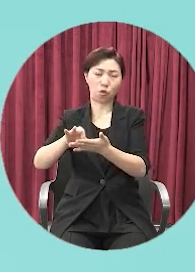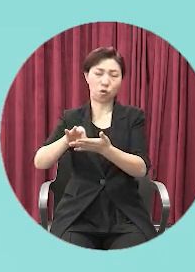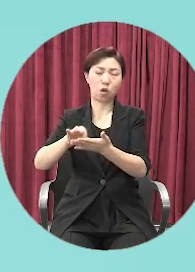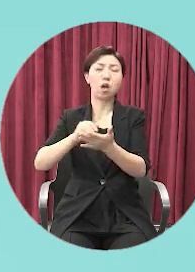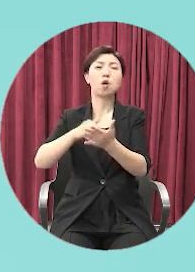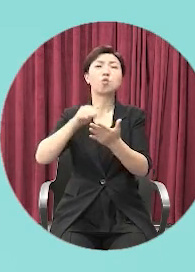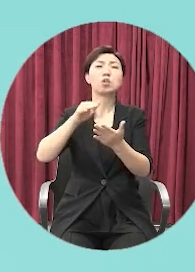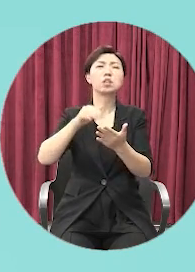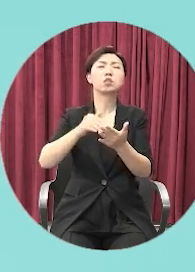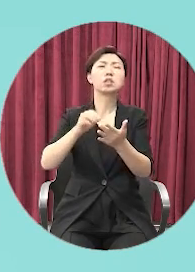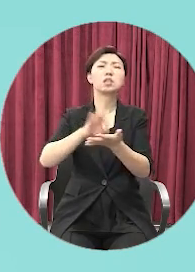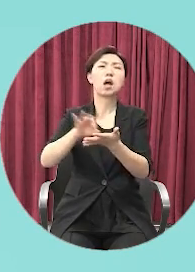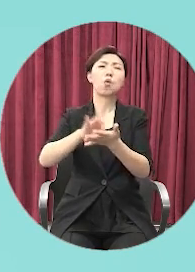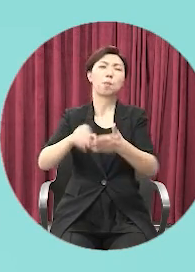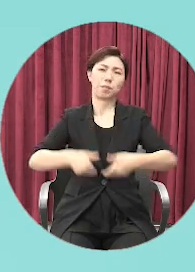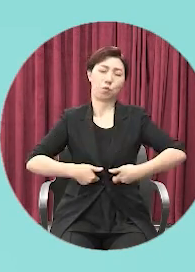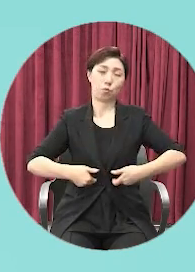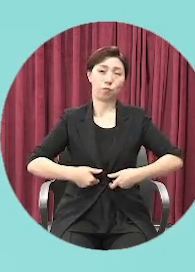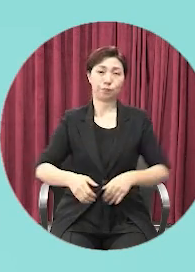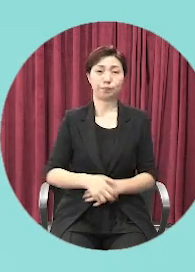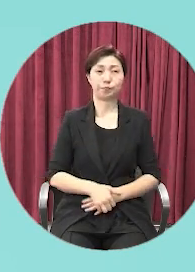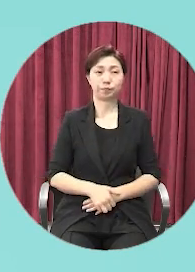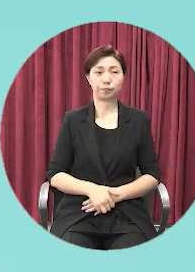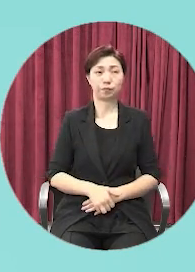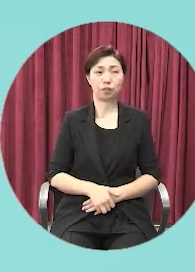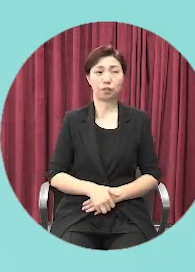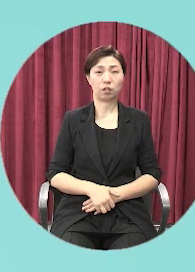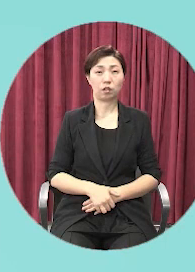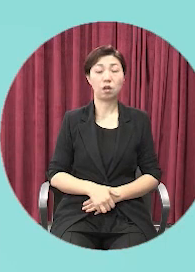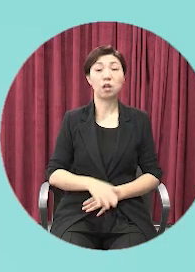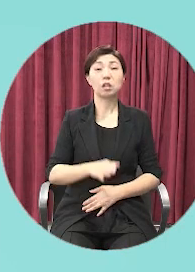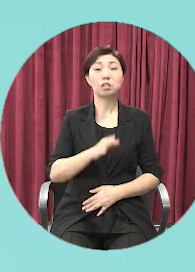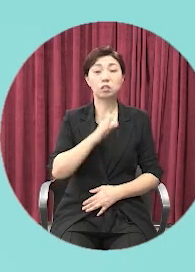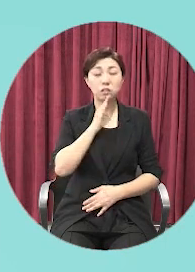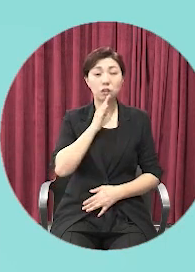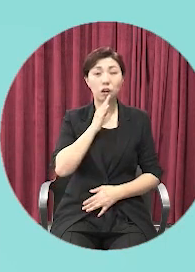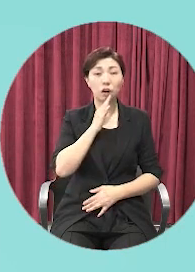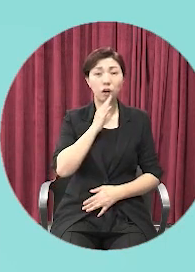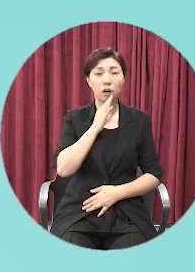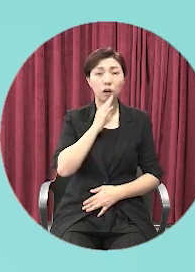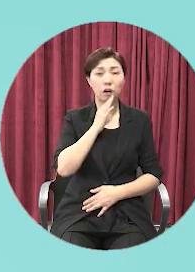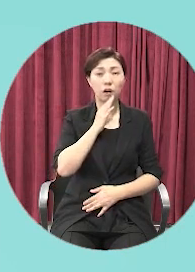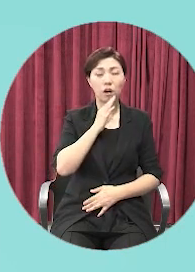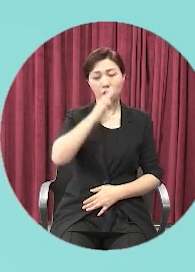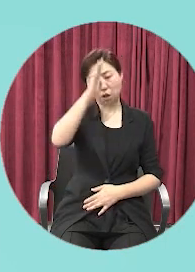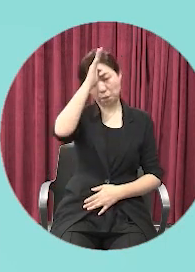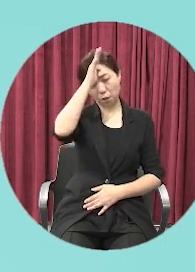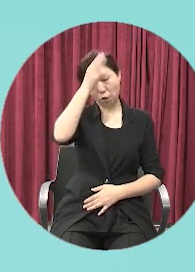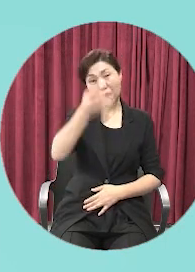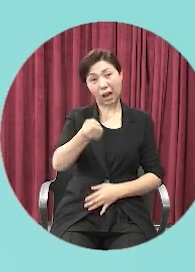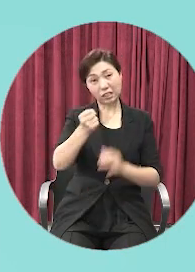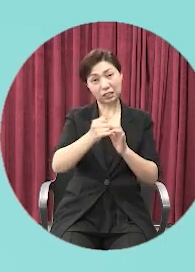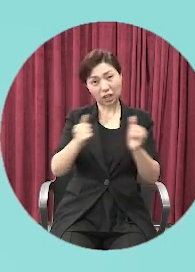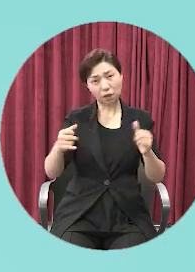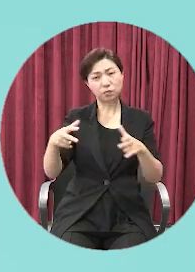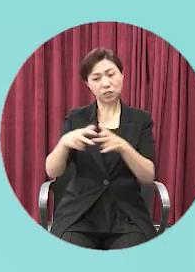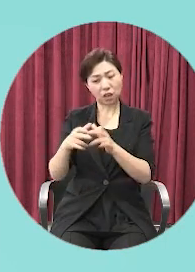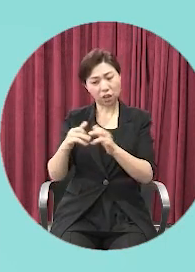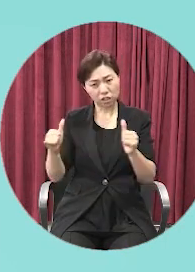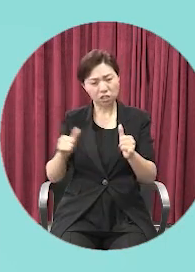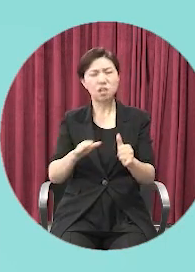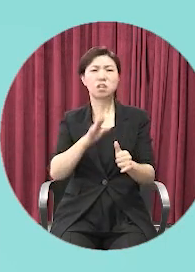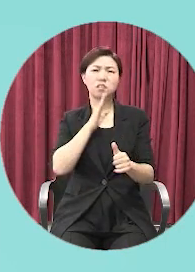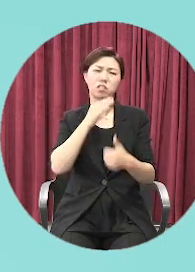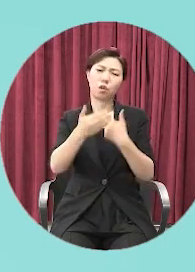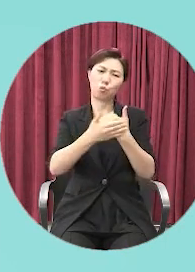이게 실제로 그 환자나 장애인들한테 도움이 될 수 있는 기술로 개발이 될 수 있지 않을까